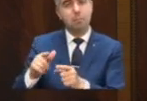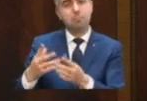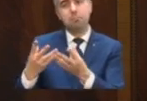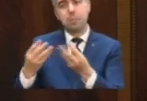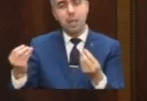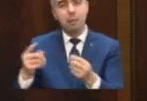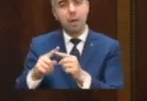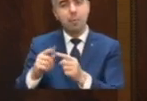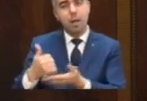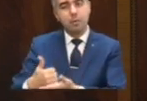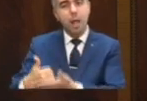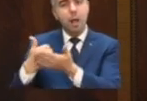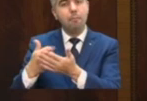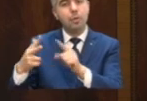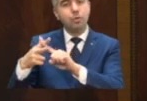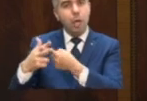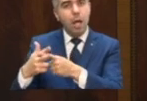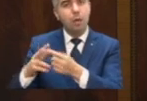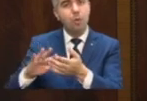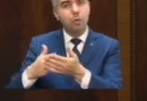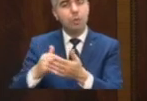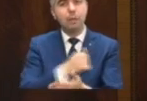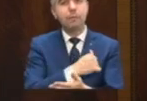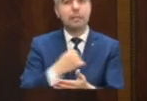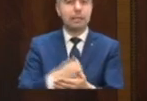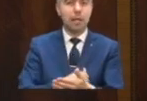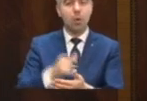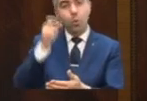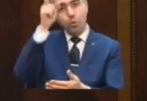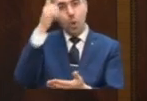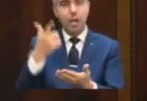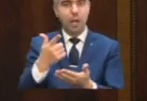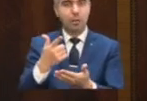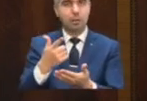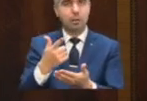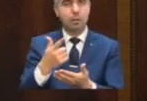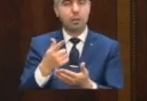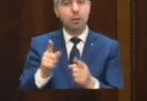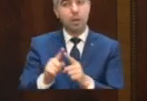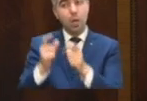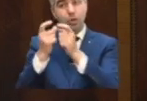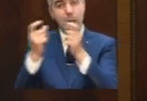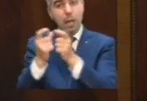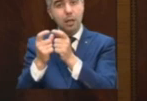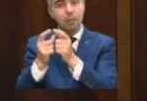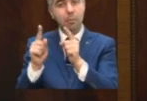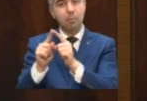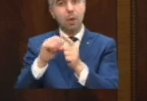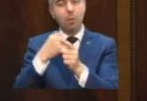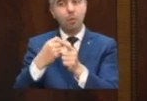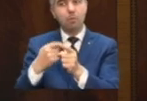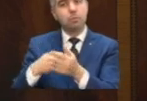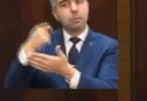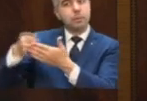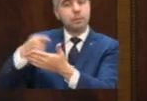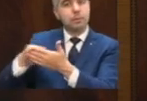صناعات مدعمه بشكل كبير اللي جايه من الصين ومن تركيا. لهذا شنو جرى لهذه المقاولات؟ استهلكت الراسمال ديالها